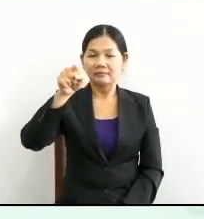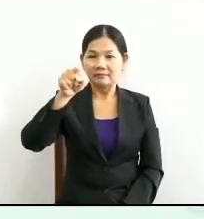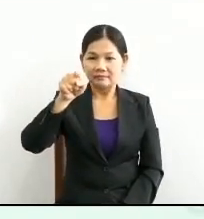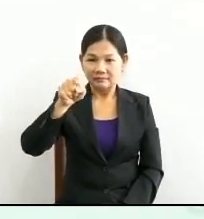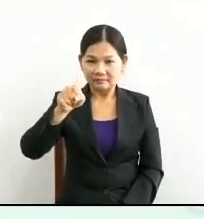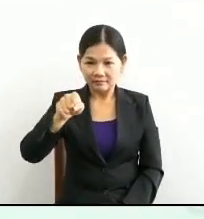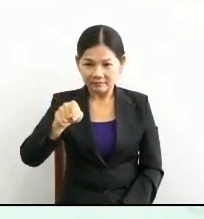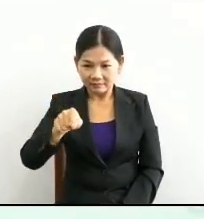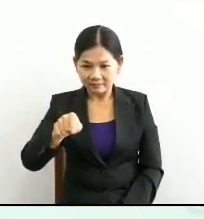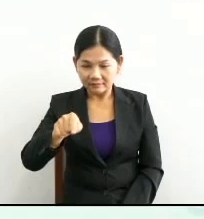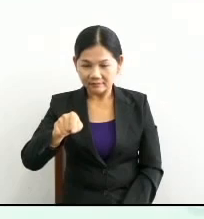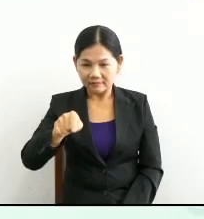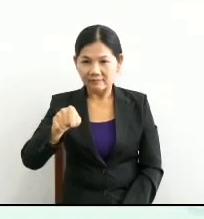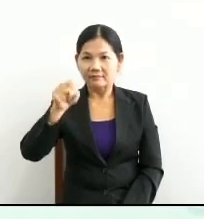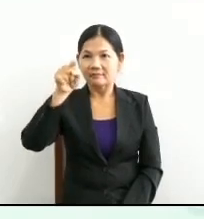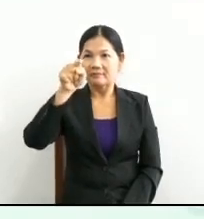chà